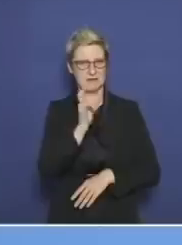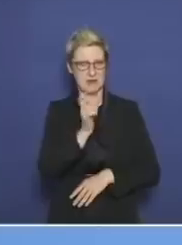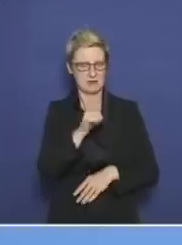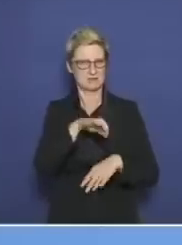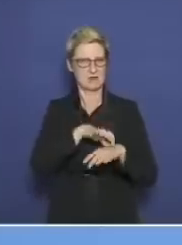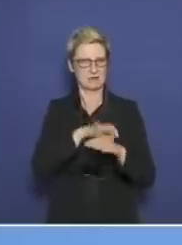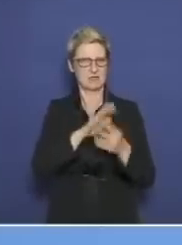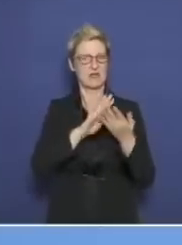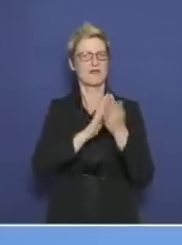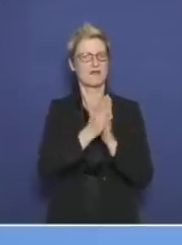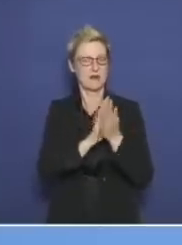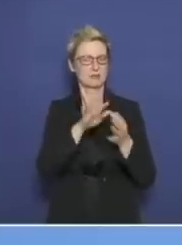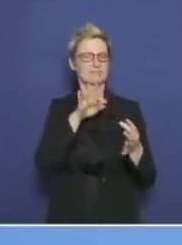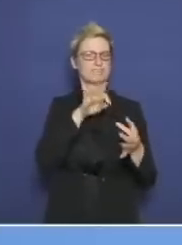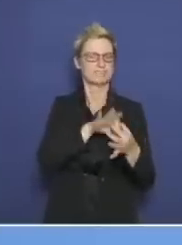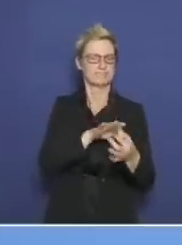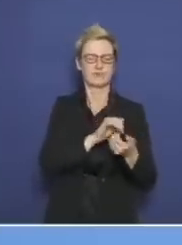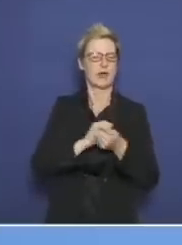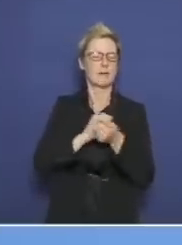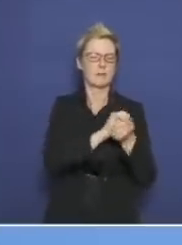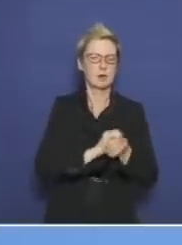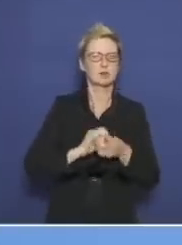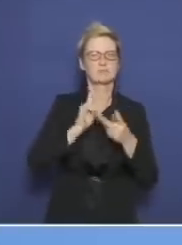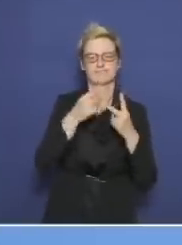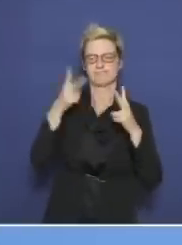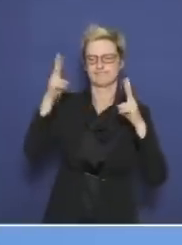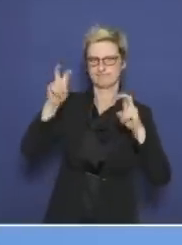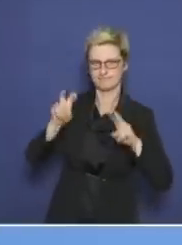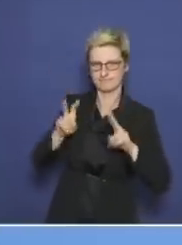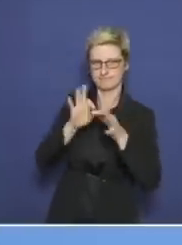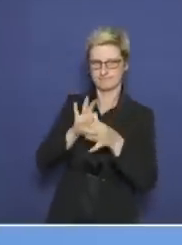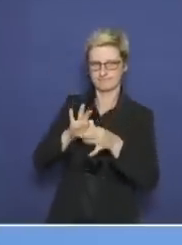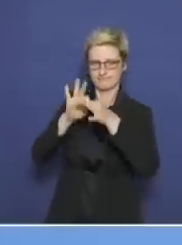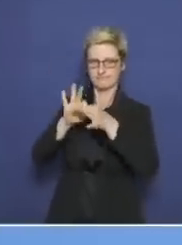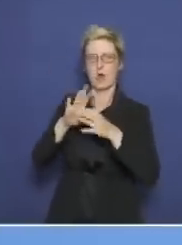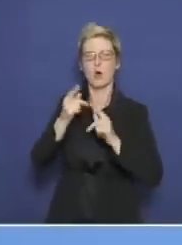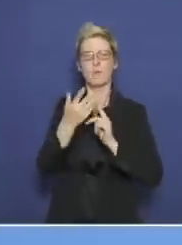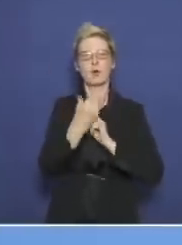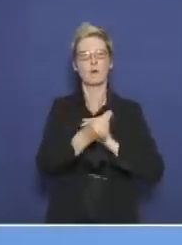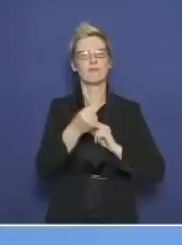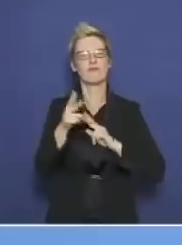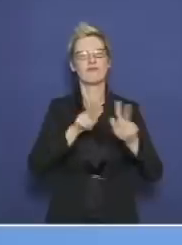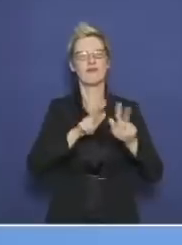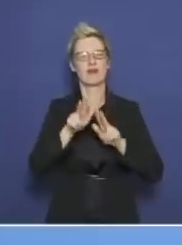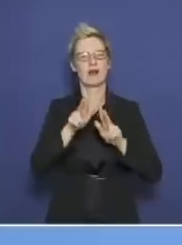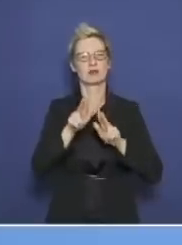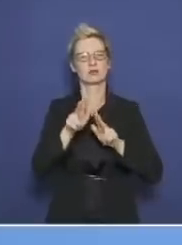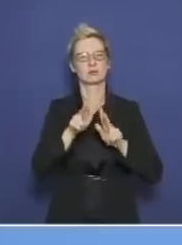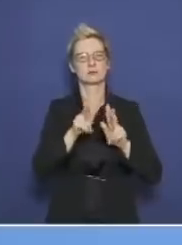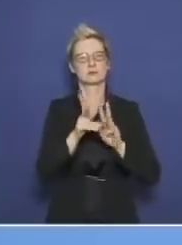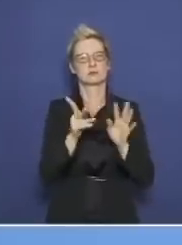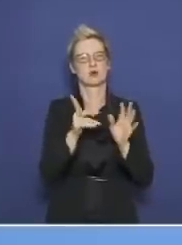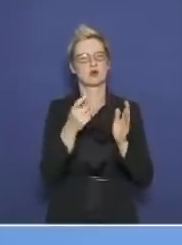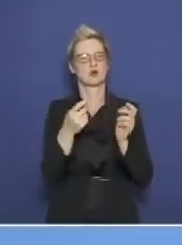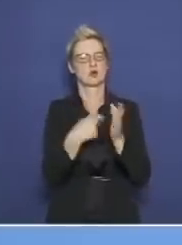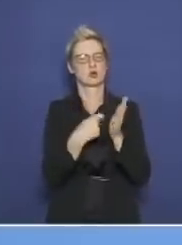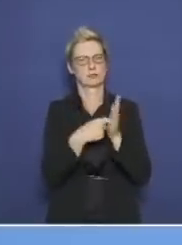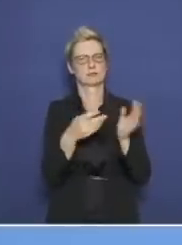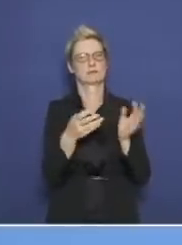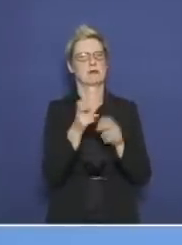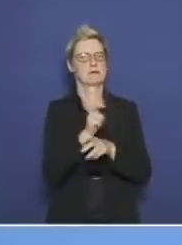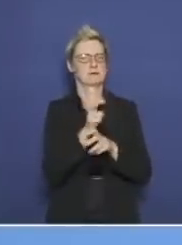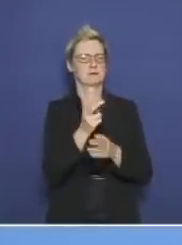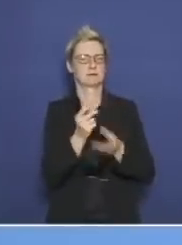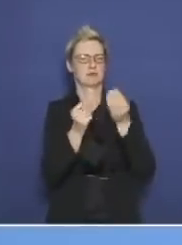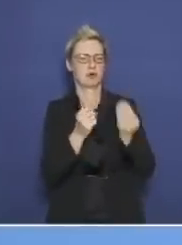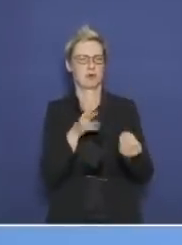die da gemacht wird bei den Kassen. Und Sie bekommen übrigens auch einen Verwaltungskostenersatz dafür, dass Sie diese Funktion wahrnehmen. Und ich